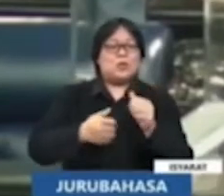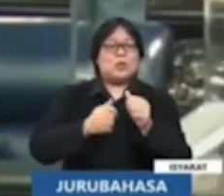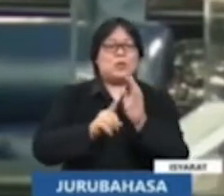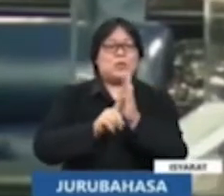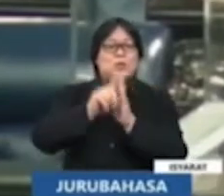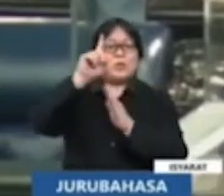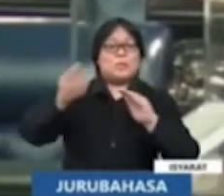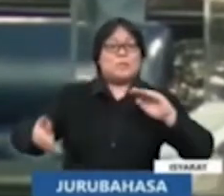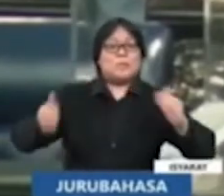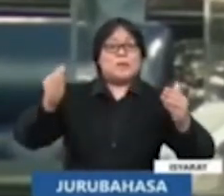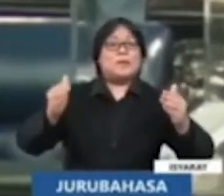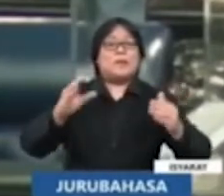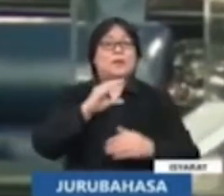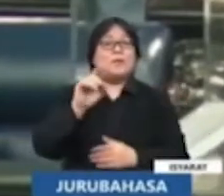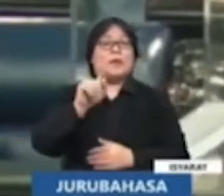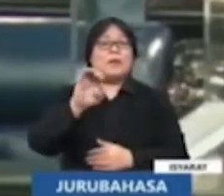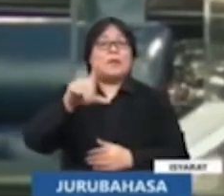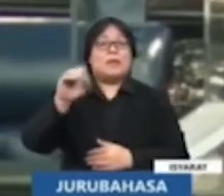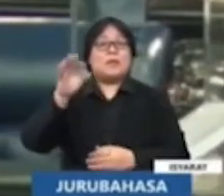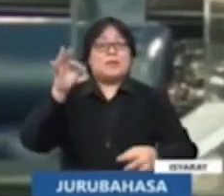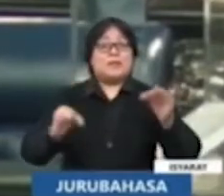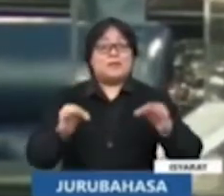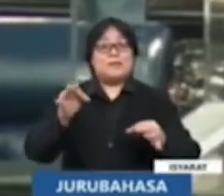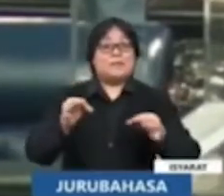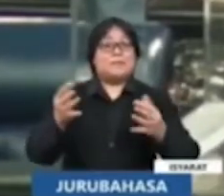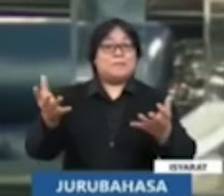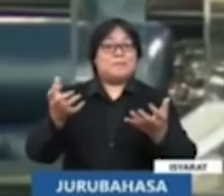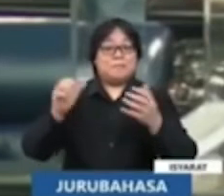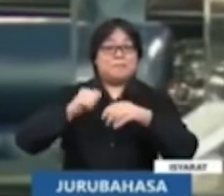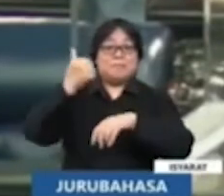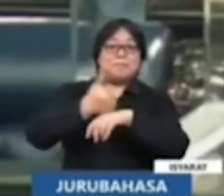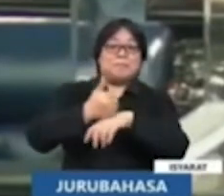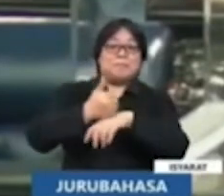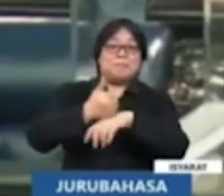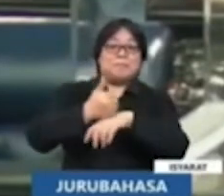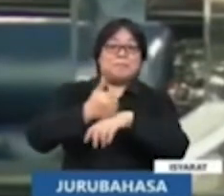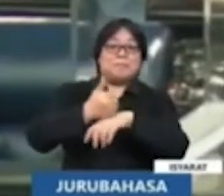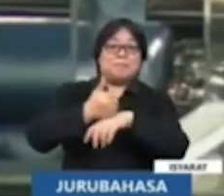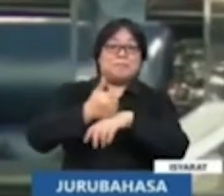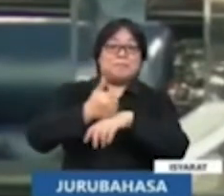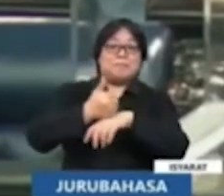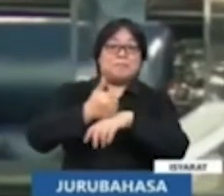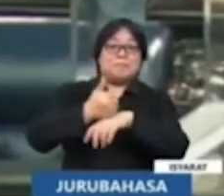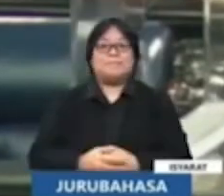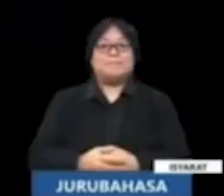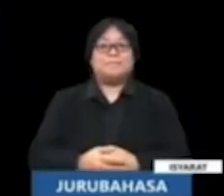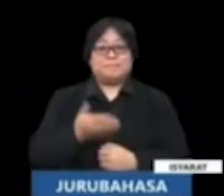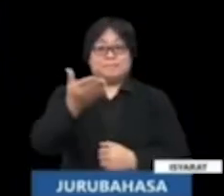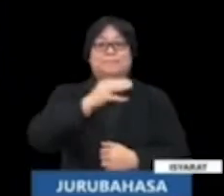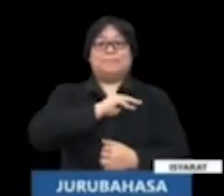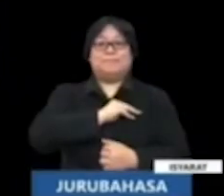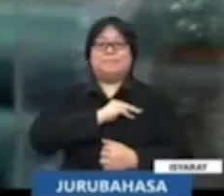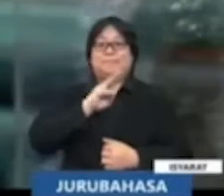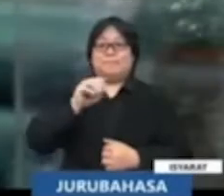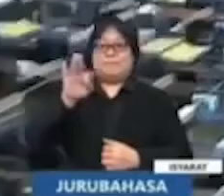lebih tinggi berbanding kos syarikat telekomunikasi sekiranya mereka melaksanakan 5G sendiri. Sila